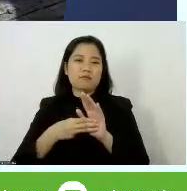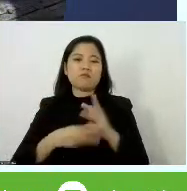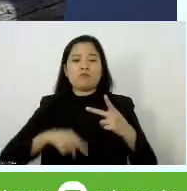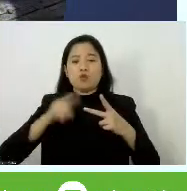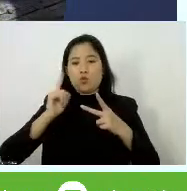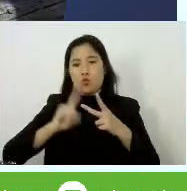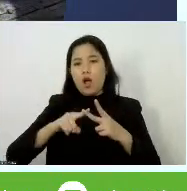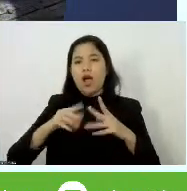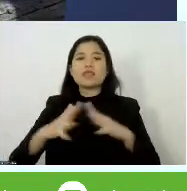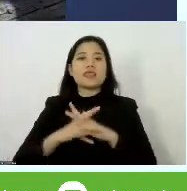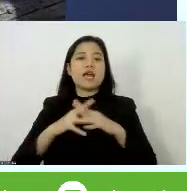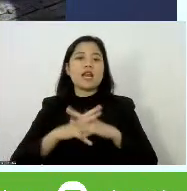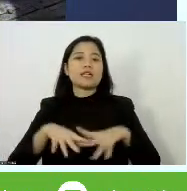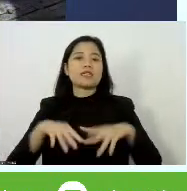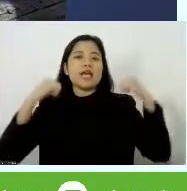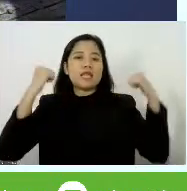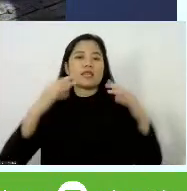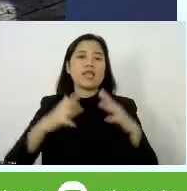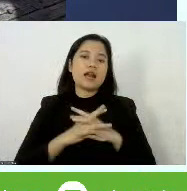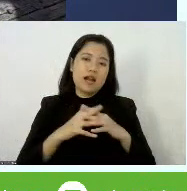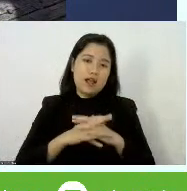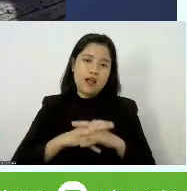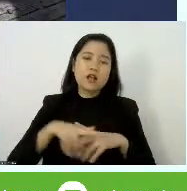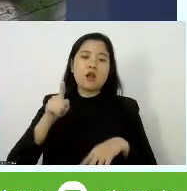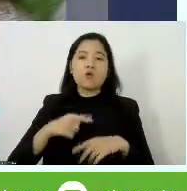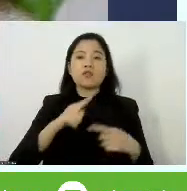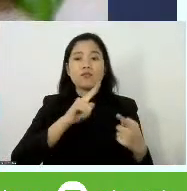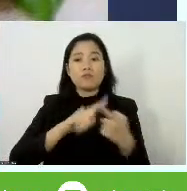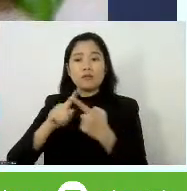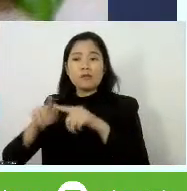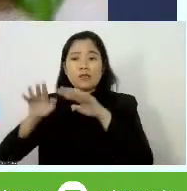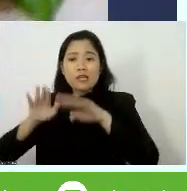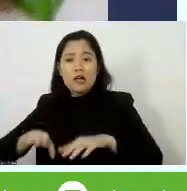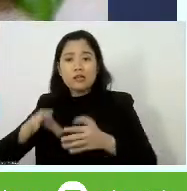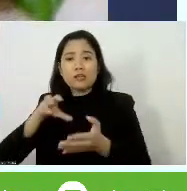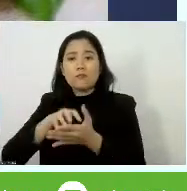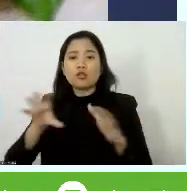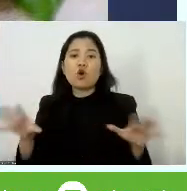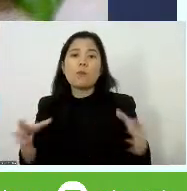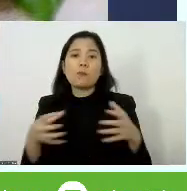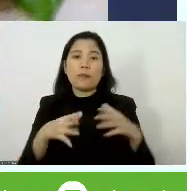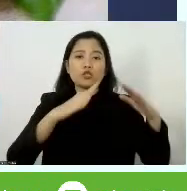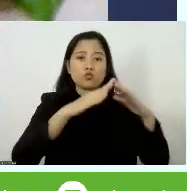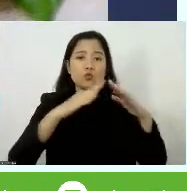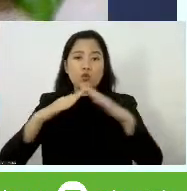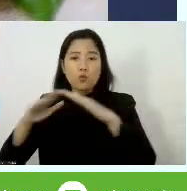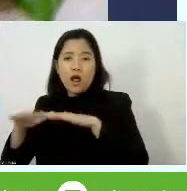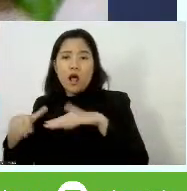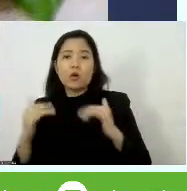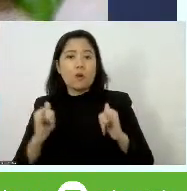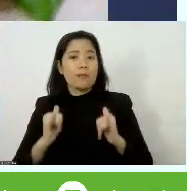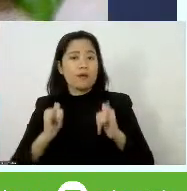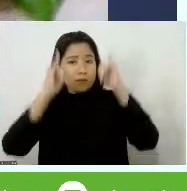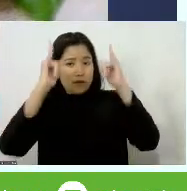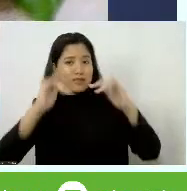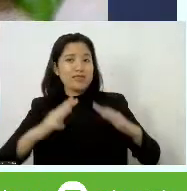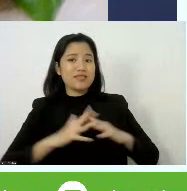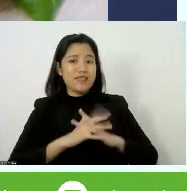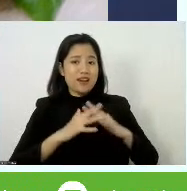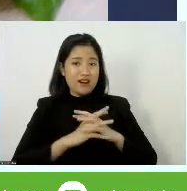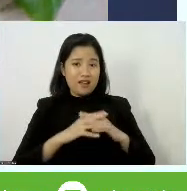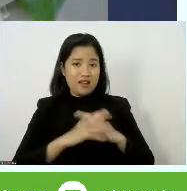jadi Indonesia tinggal di Kompleks misalnya atau bahkan tinggal di apartemen enggak punya tanah